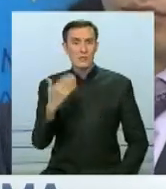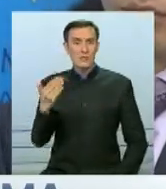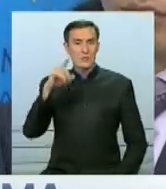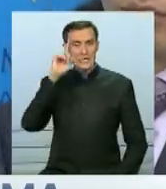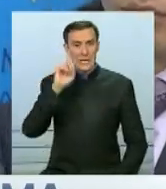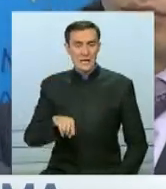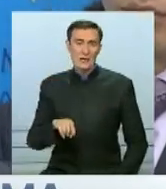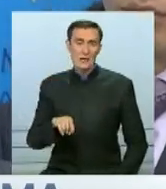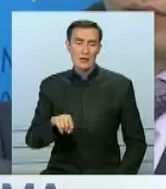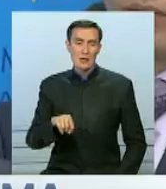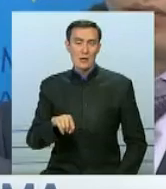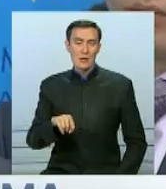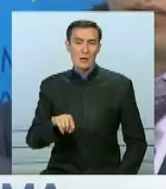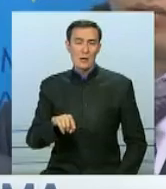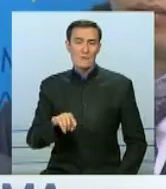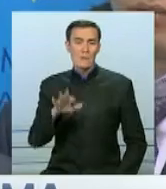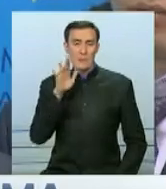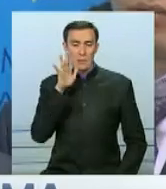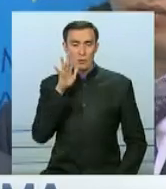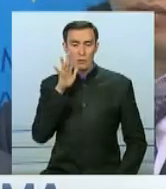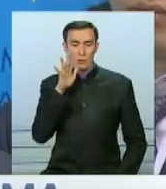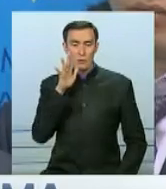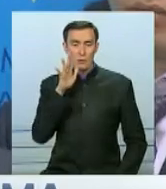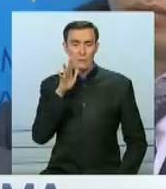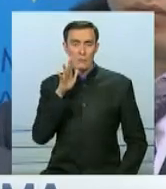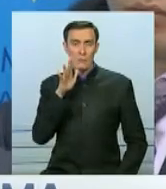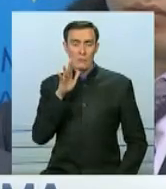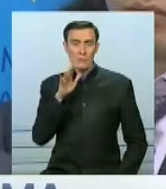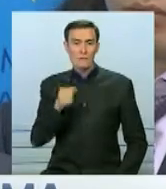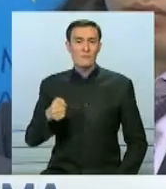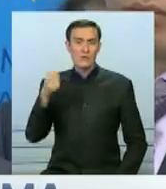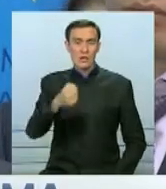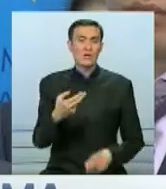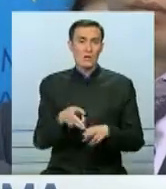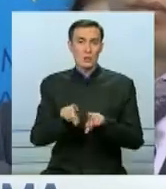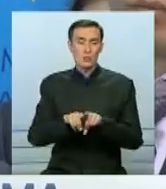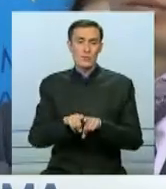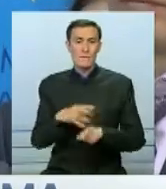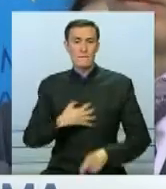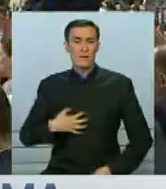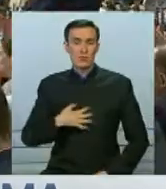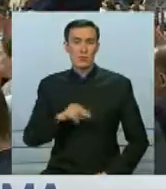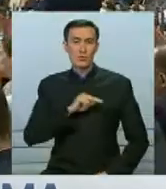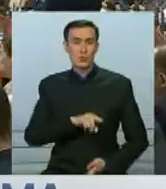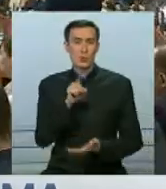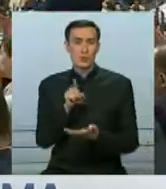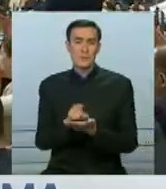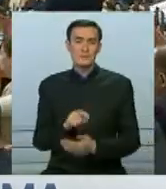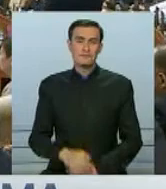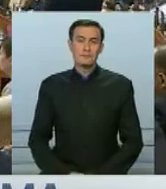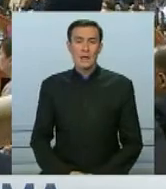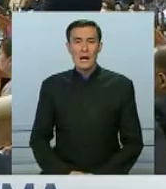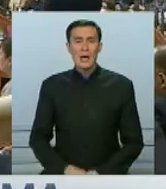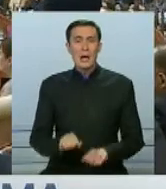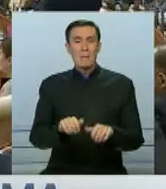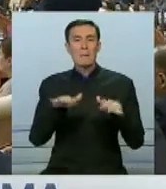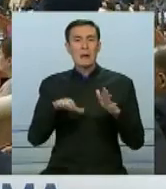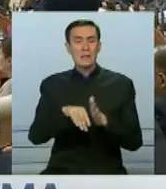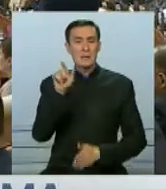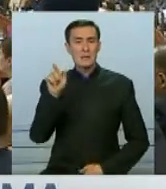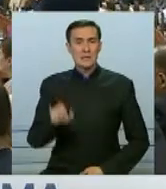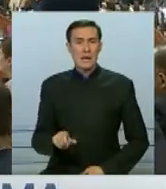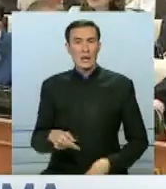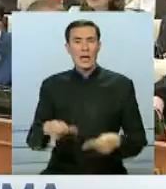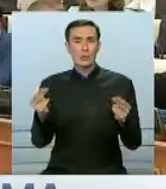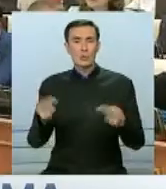знания, зрелость к моменту выдвижения на такую ответственную должность. Парламентарии также одобрили в